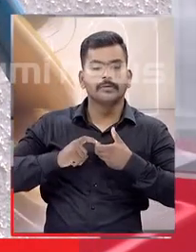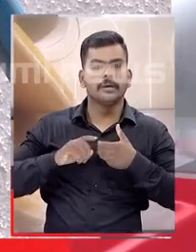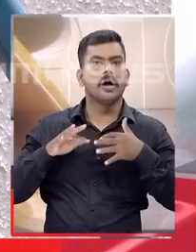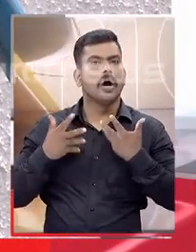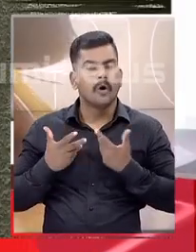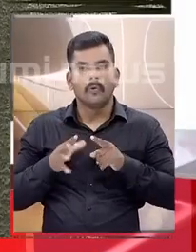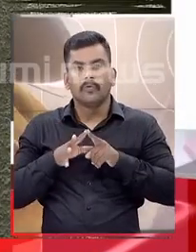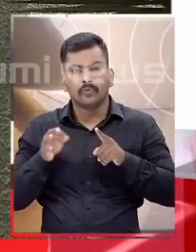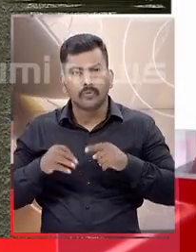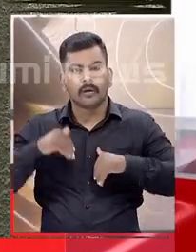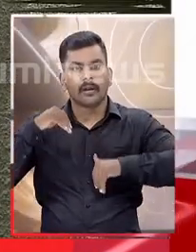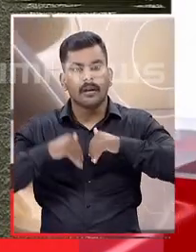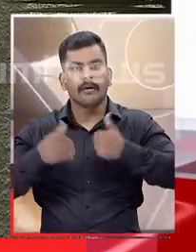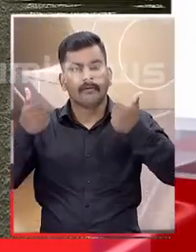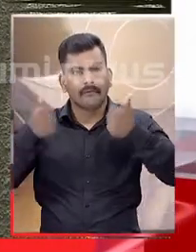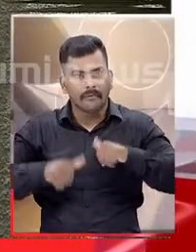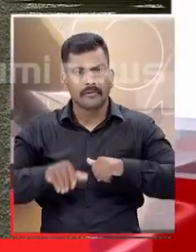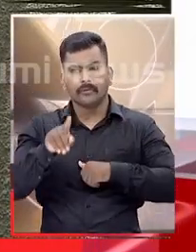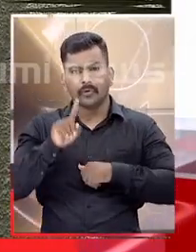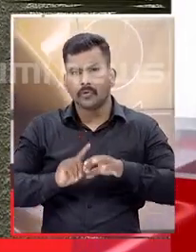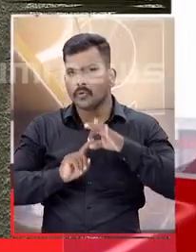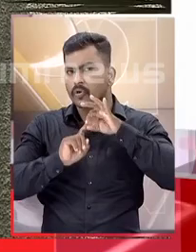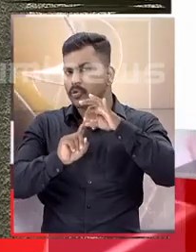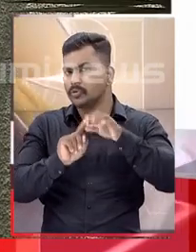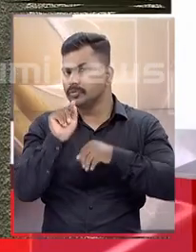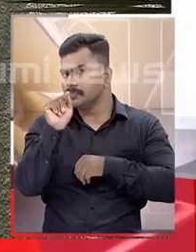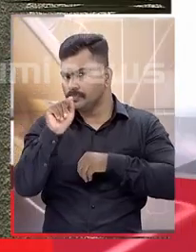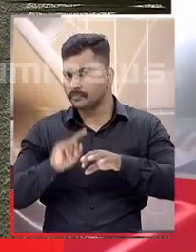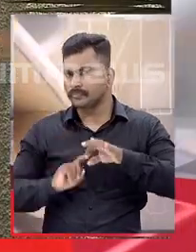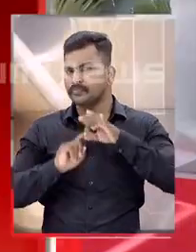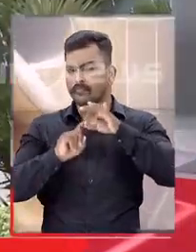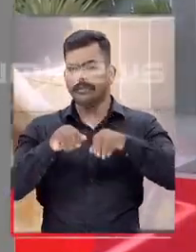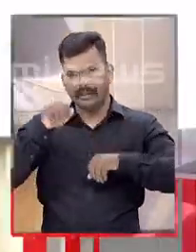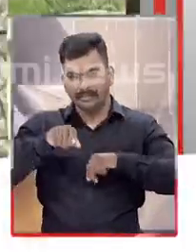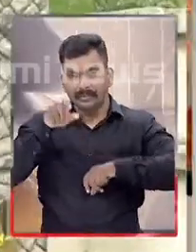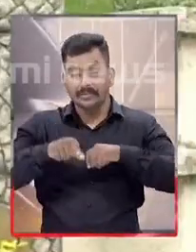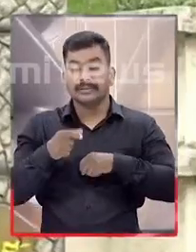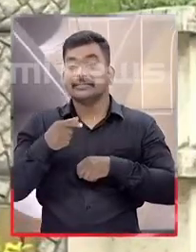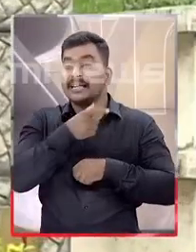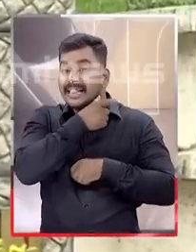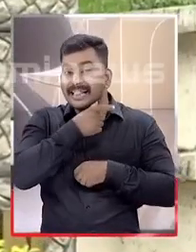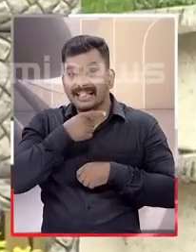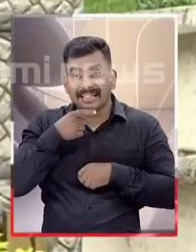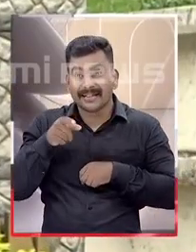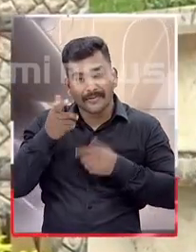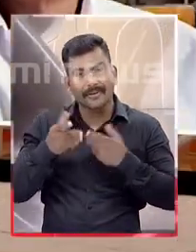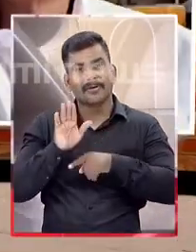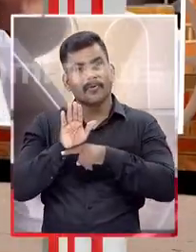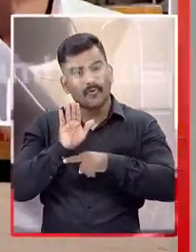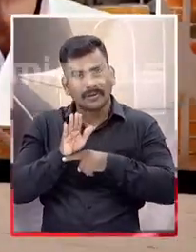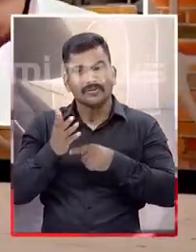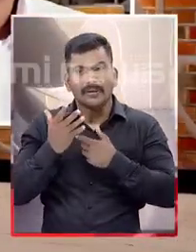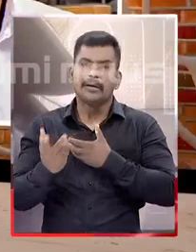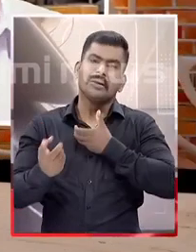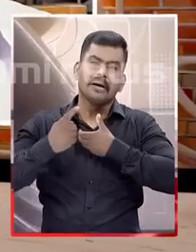അവർ മത്സരിച്ച് തോറ്റുപോകുന്നു. ഇടപെട്ട് പോവുകയാണ്. കാരണം അത് താങ്കൾ പറഞ്ഞത് വളരെ വ്യക്തമാണ്. ബെർത്ത് ഉറപ്പിക്കുക, ഘടകകക്ഷികൾക്ക് ബെർത്ത് ഉറപ്പിക്കാൻ നല്ല സുന്ദര